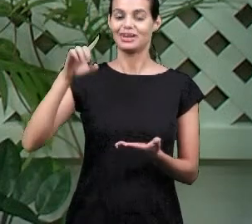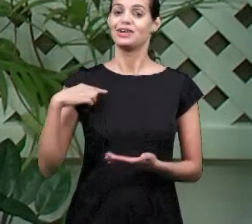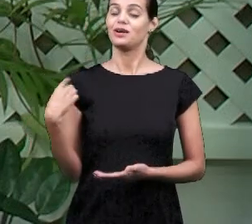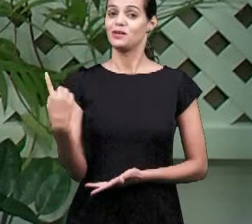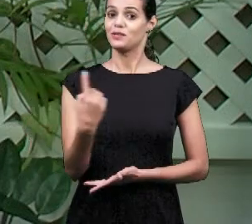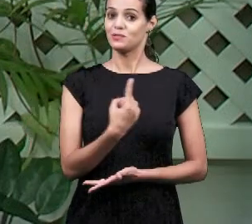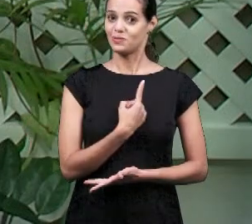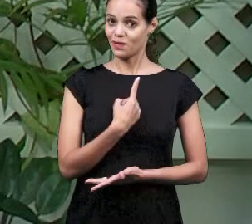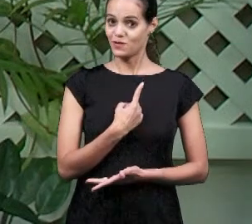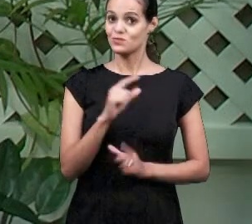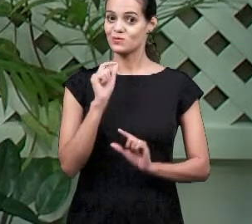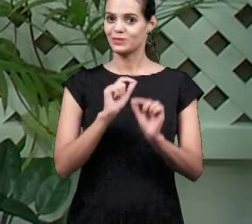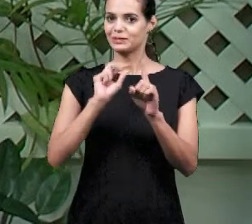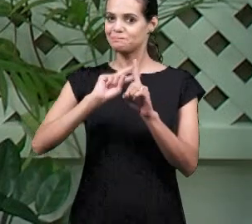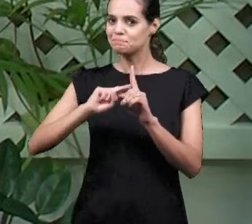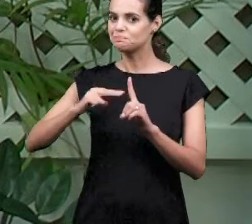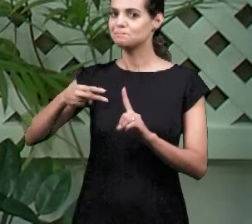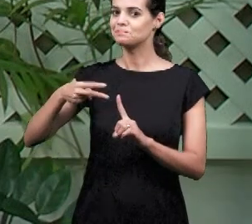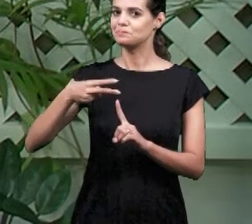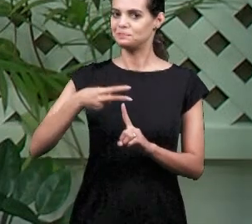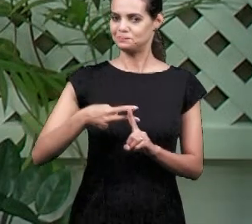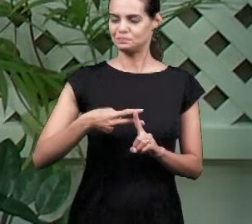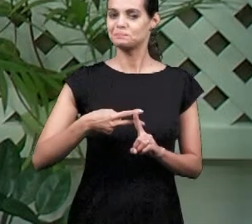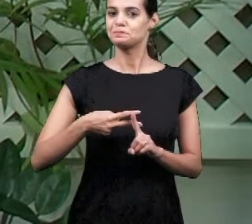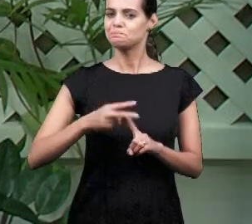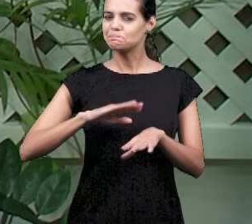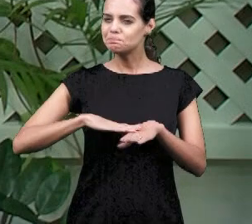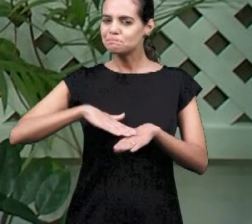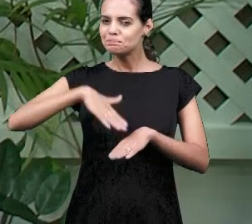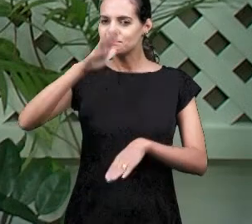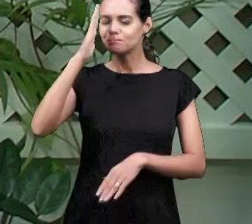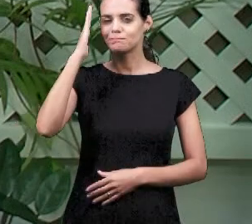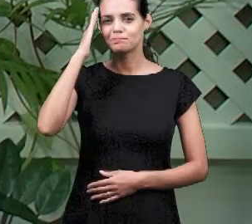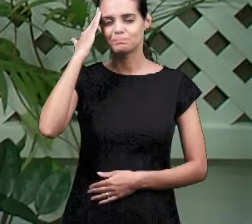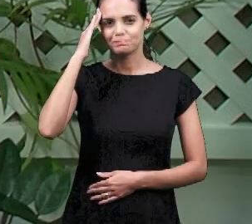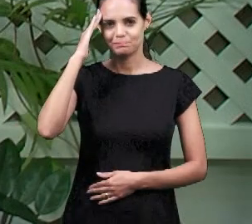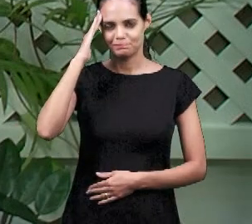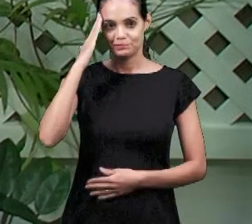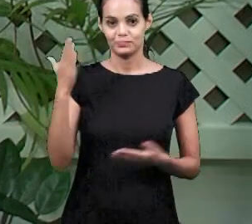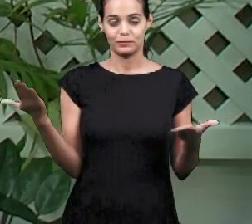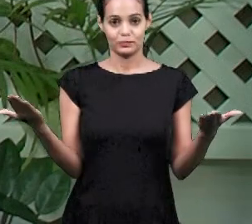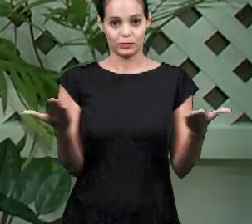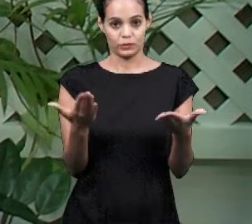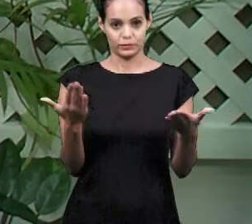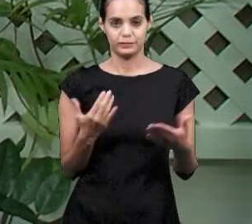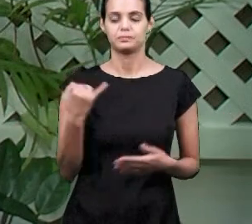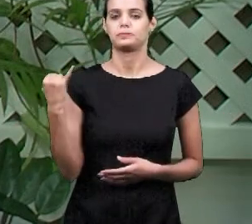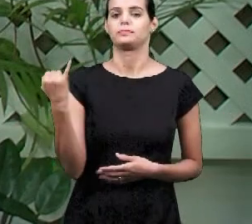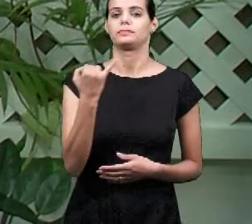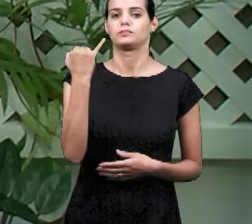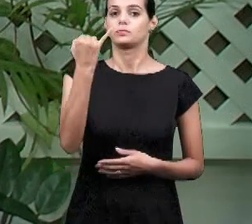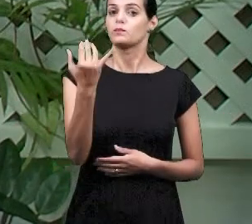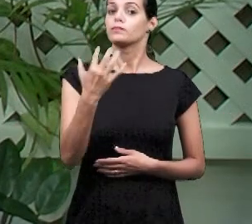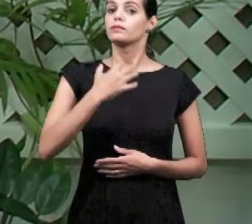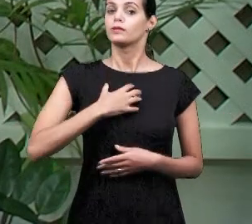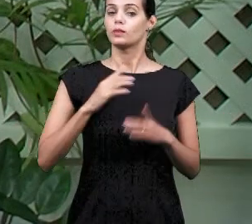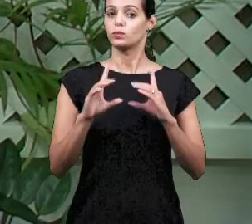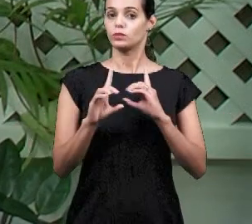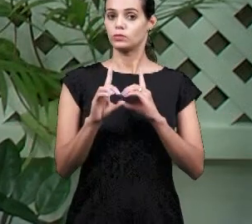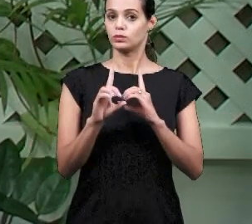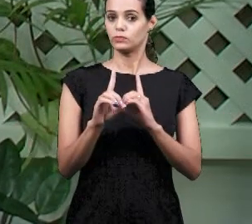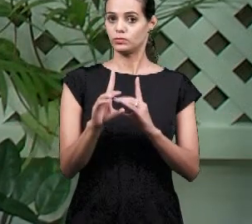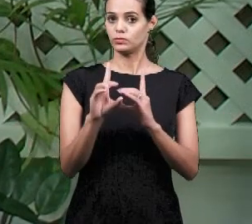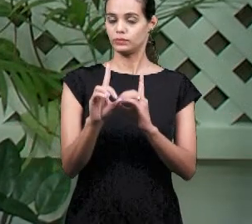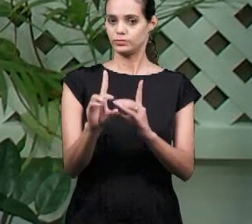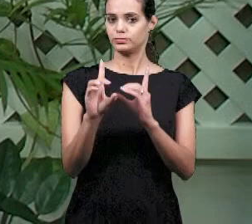grande de ça, de croissance. À la mesure que nos frères, ouvriers, pasteurs, les membres